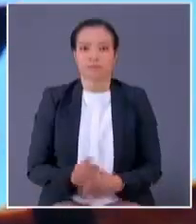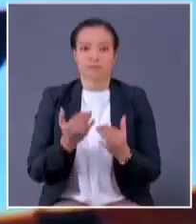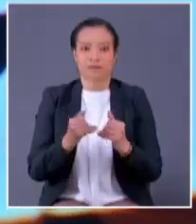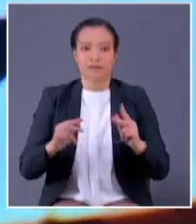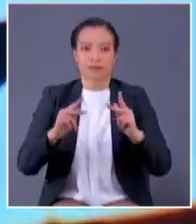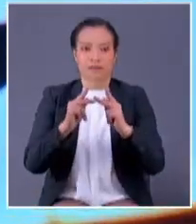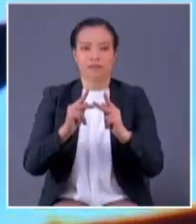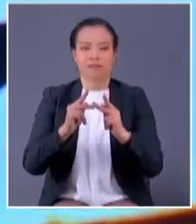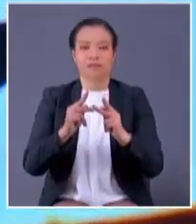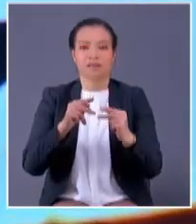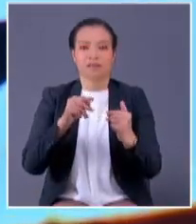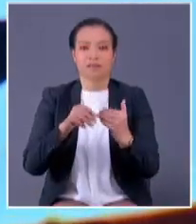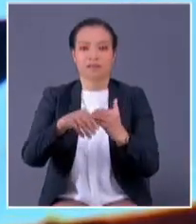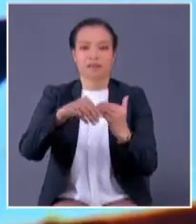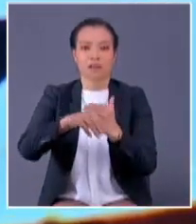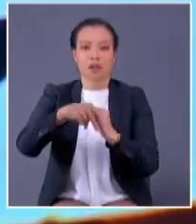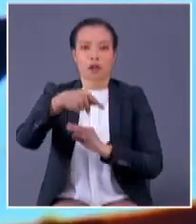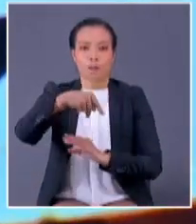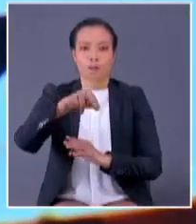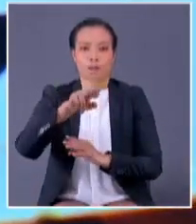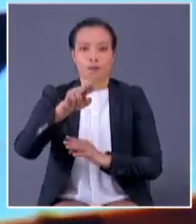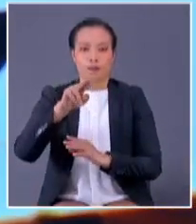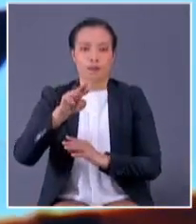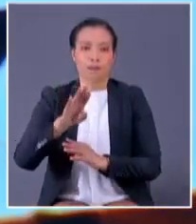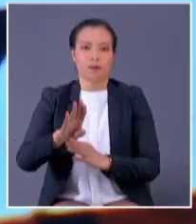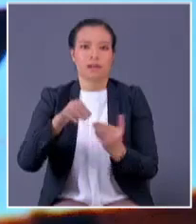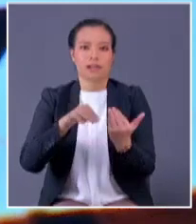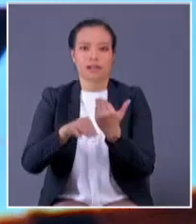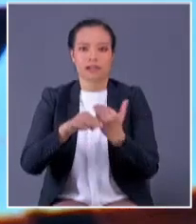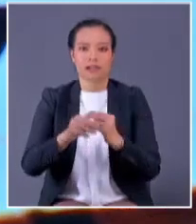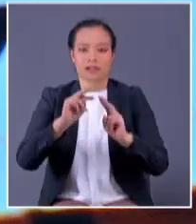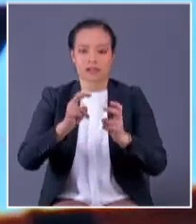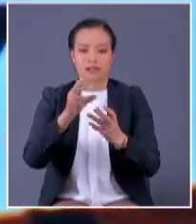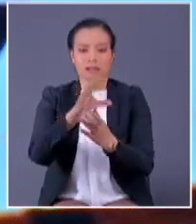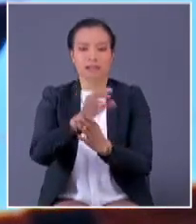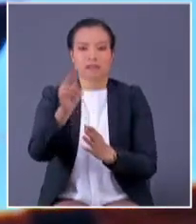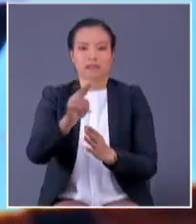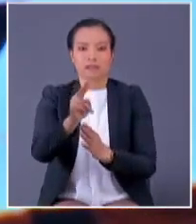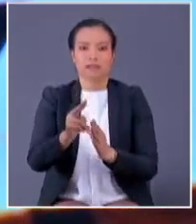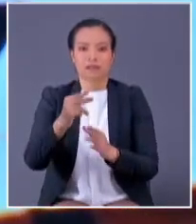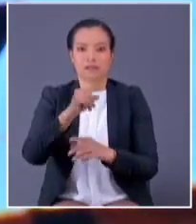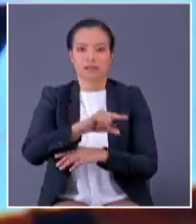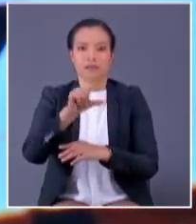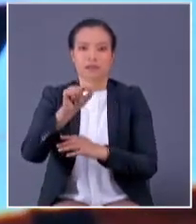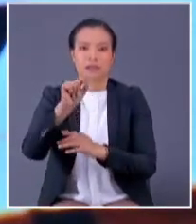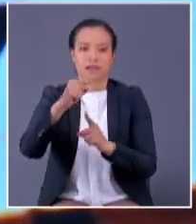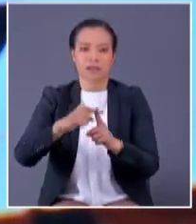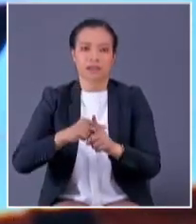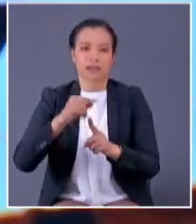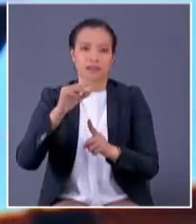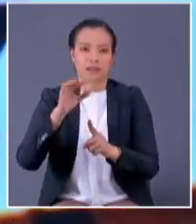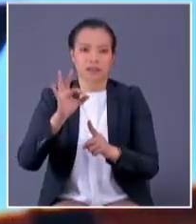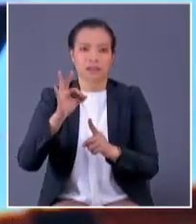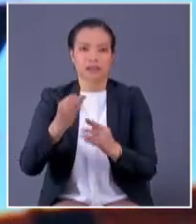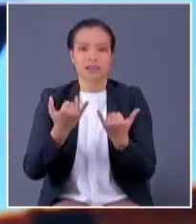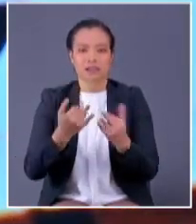วงคมนาคมได้ออกพรบจราจรฉบับใหม่ซึ่งจะมีผลบังคับใช้20กันยายนที่จะถึงนี้แต่ว่าขนาดยังไม่บังคับ